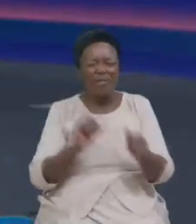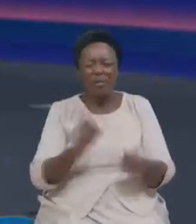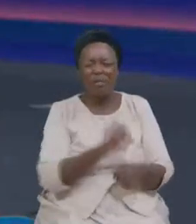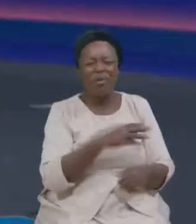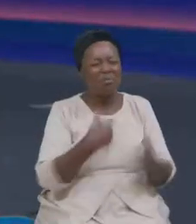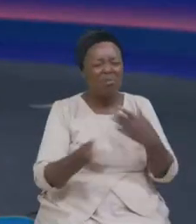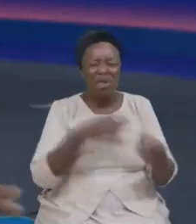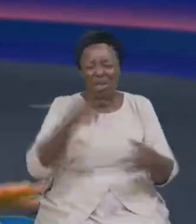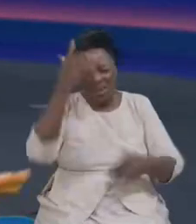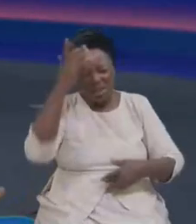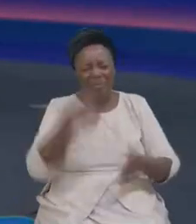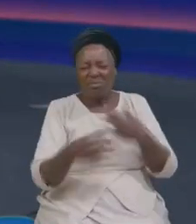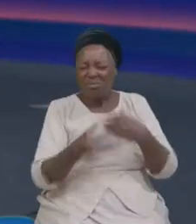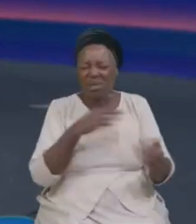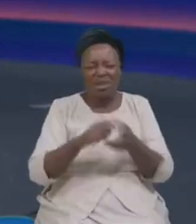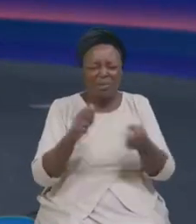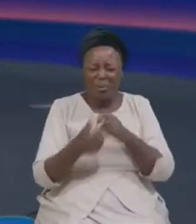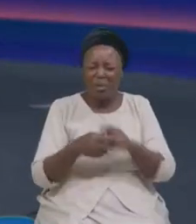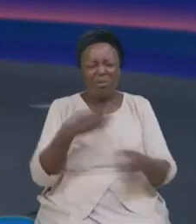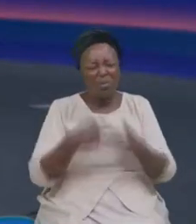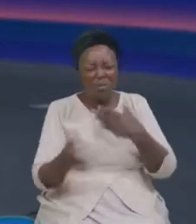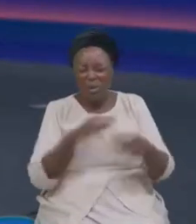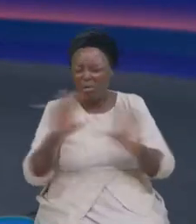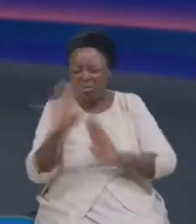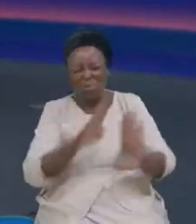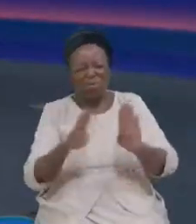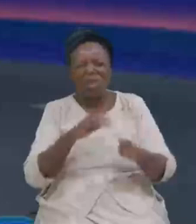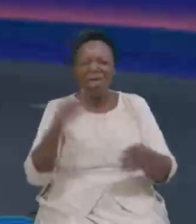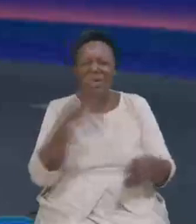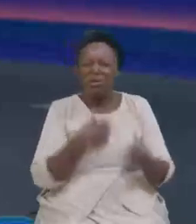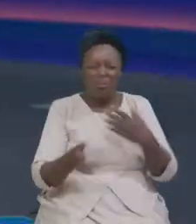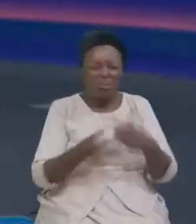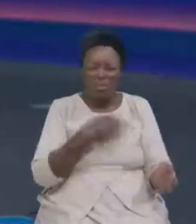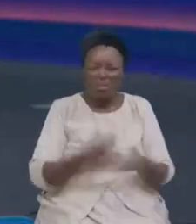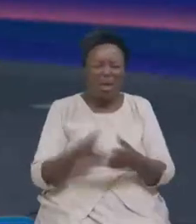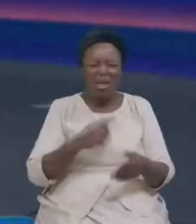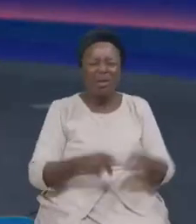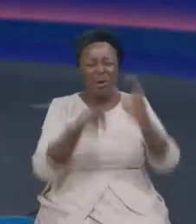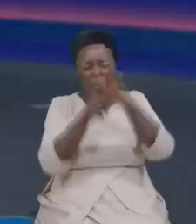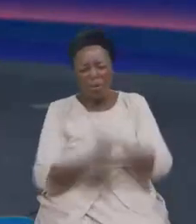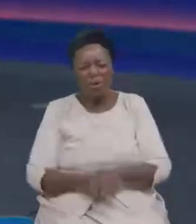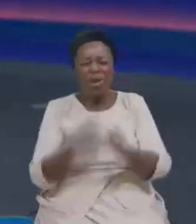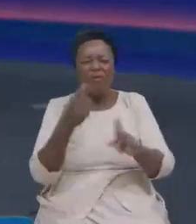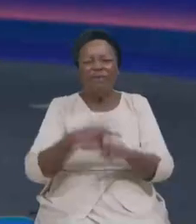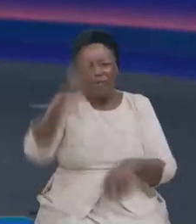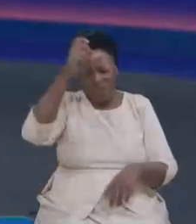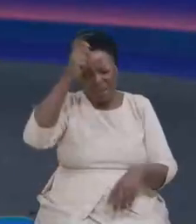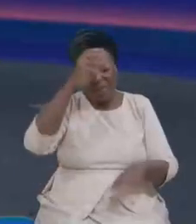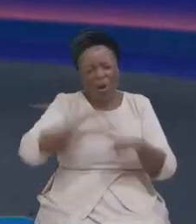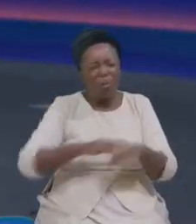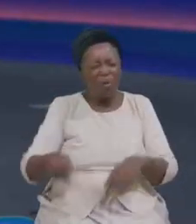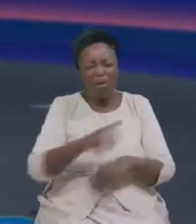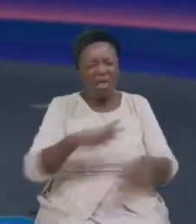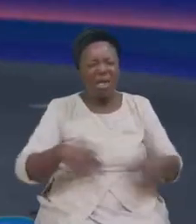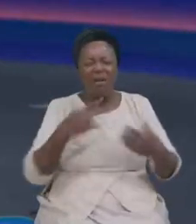soit l'infirmité, quels que soient les problèmes financiers, quelle que soit la pression, les douleurs, quel que soit le